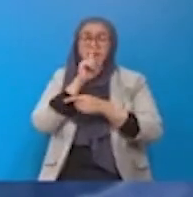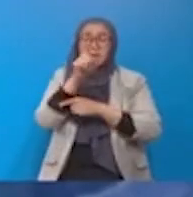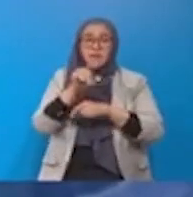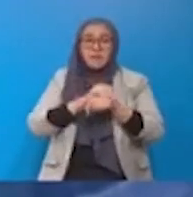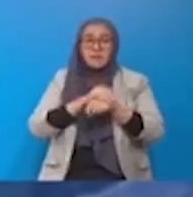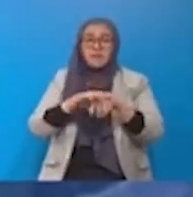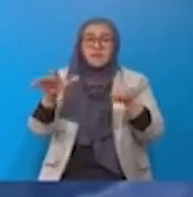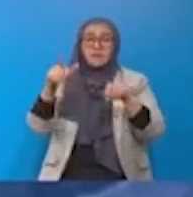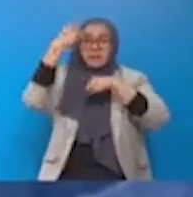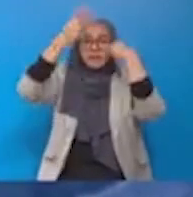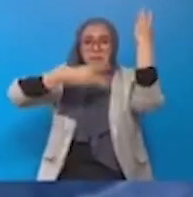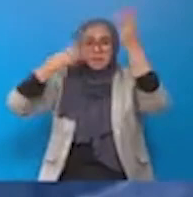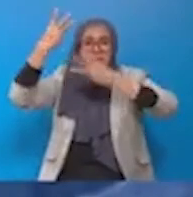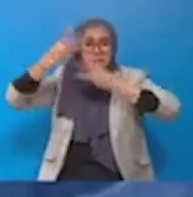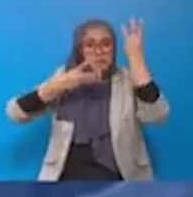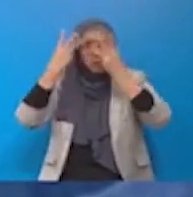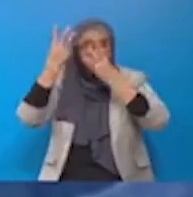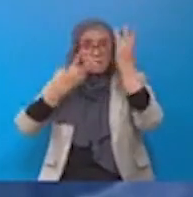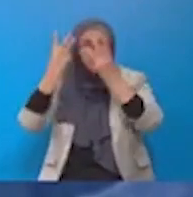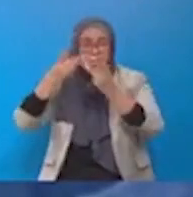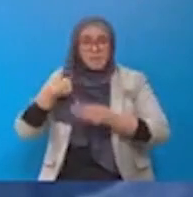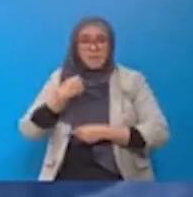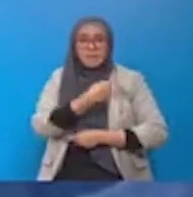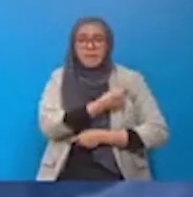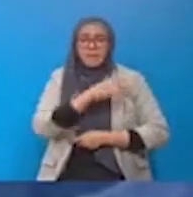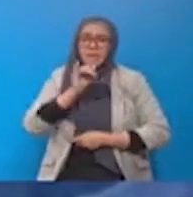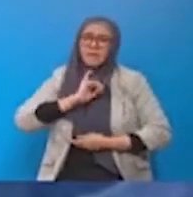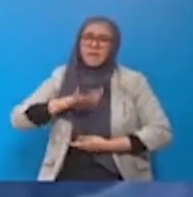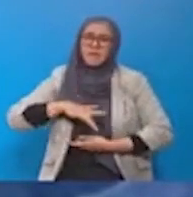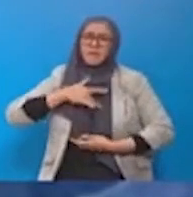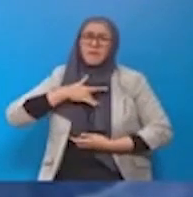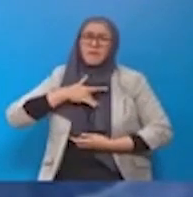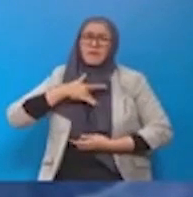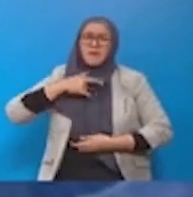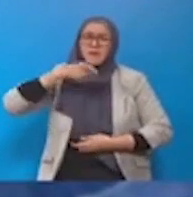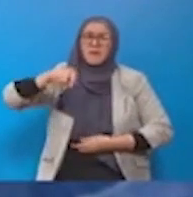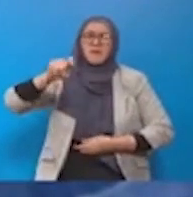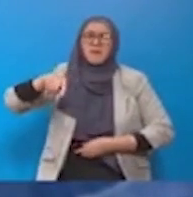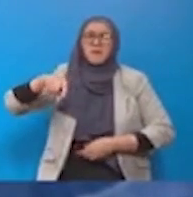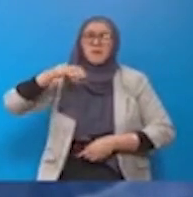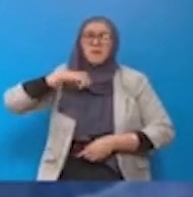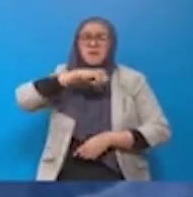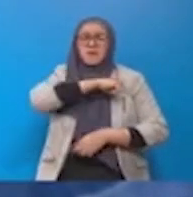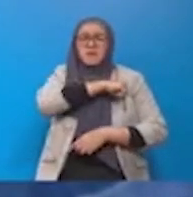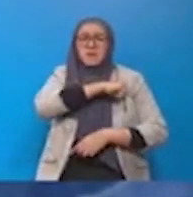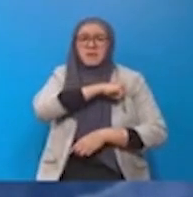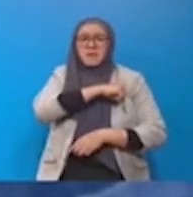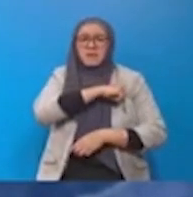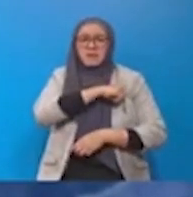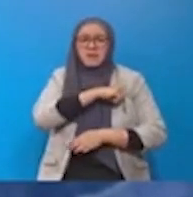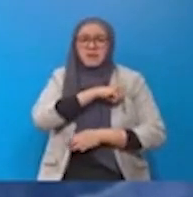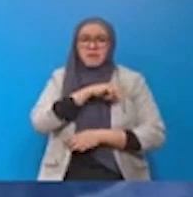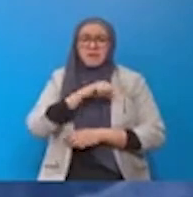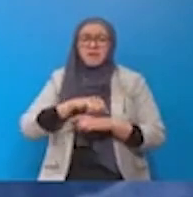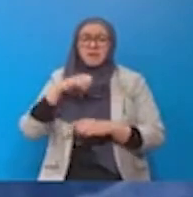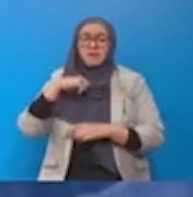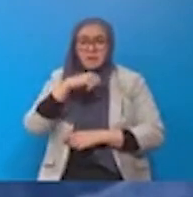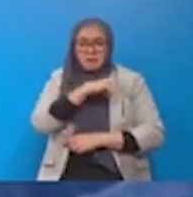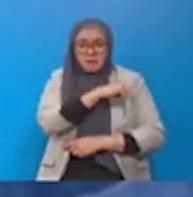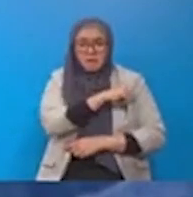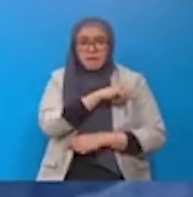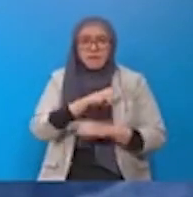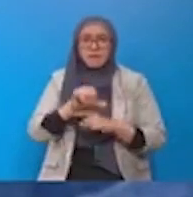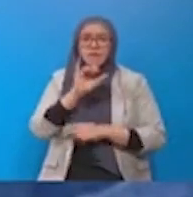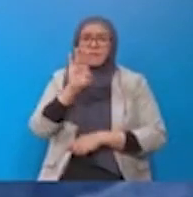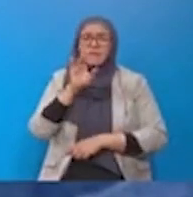make kita jadi saya lease perlu Aliya Aliya Mohamad mendapatkan penyelesaian